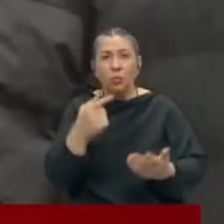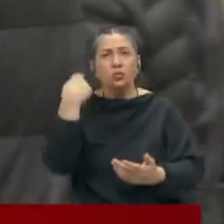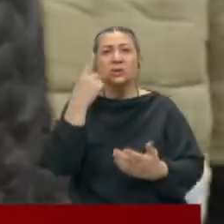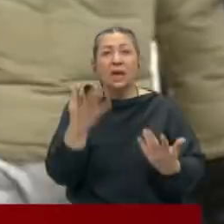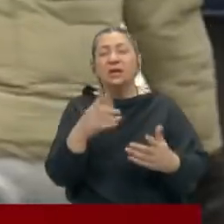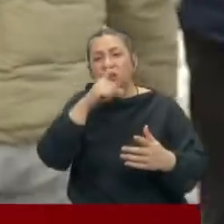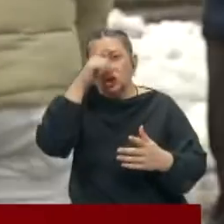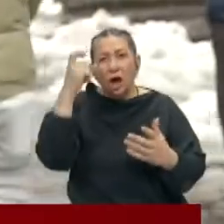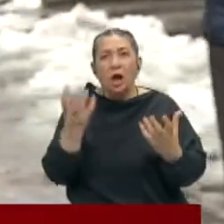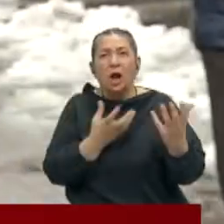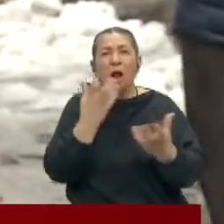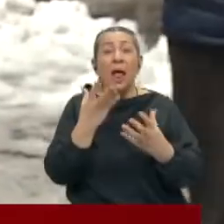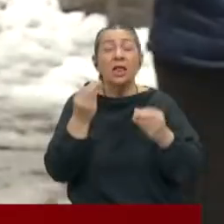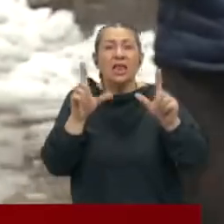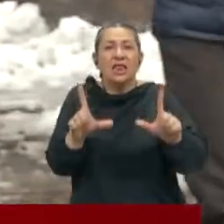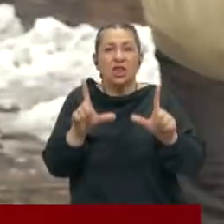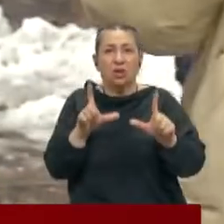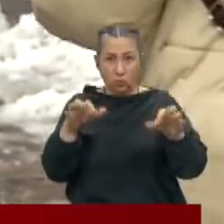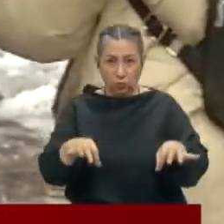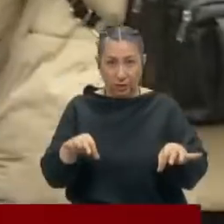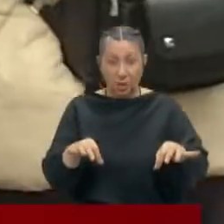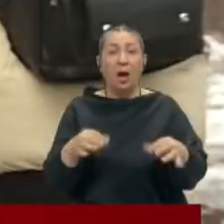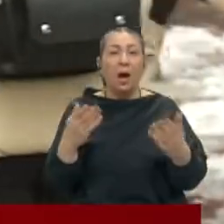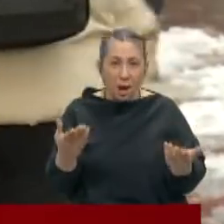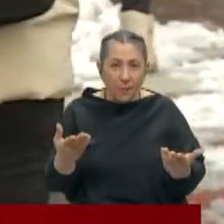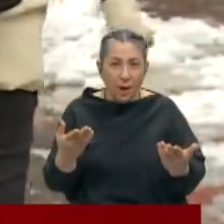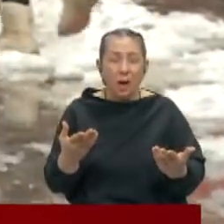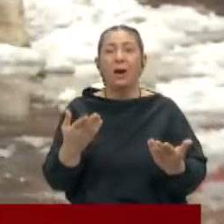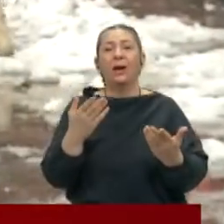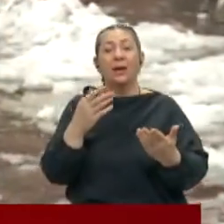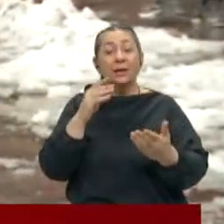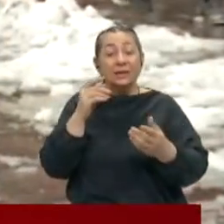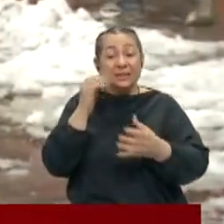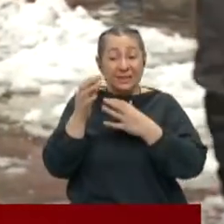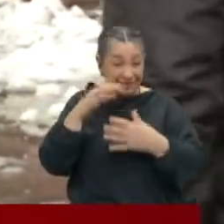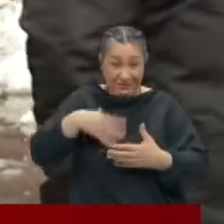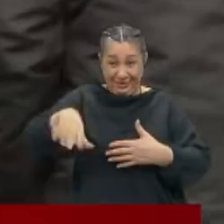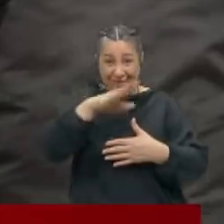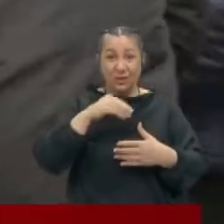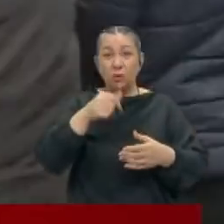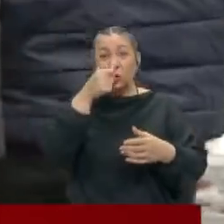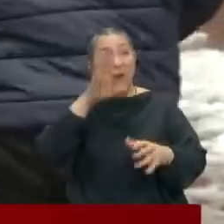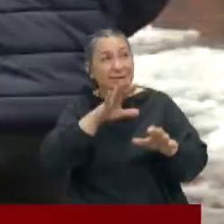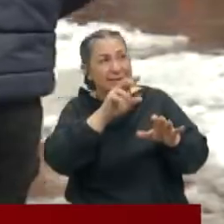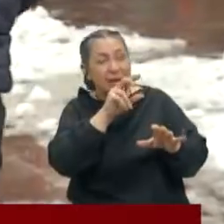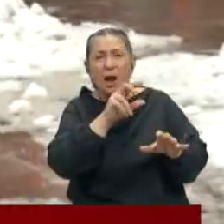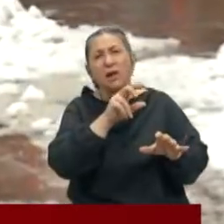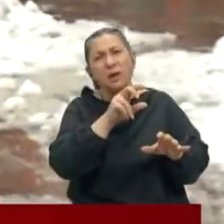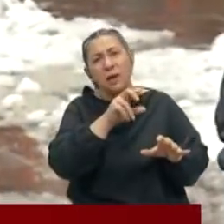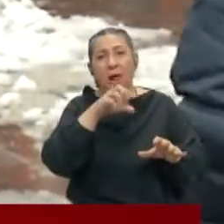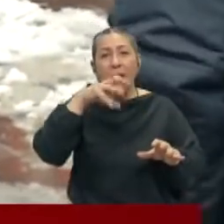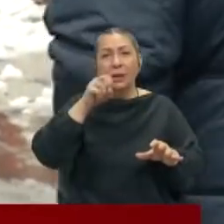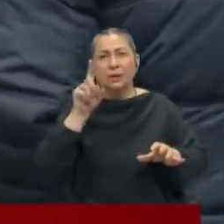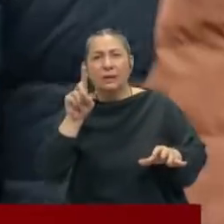Dolayısıyla ısınmak en büyük ihtiyaçlardan biri şu an. Ama tüketicinin eli ne doğalgazı açmaya gidiyor ne de elektrik